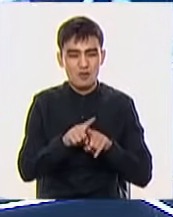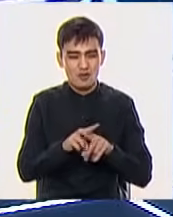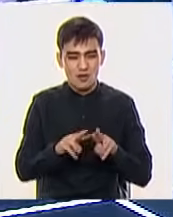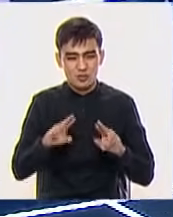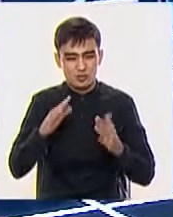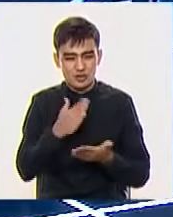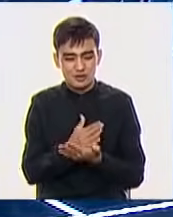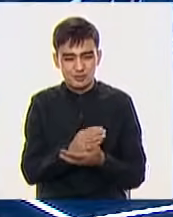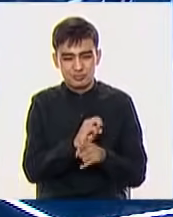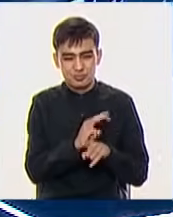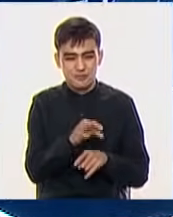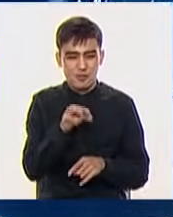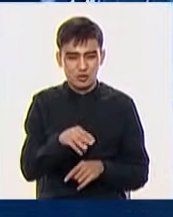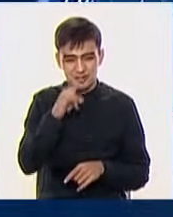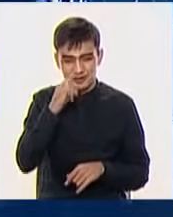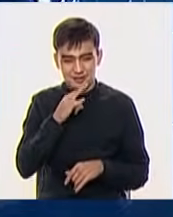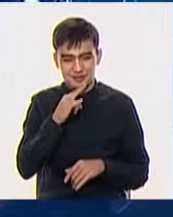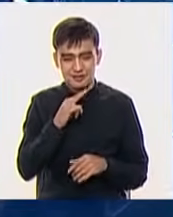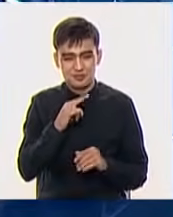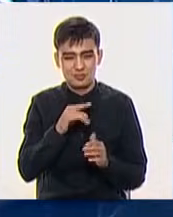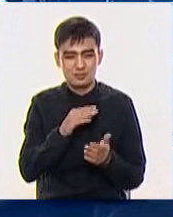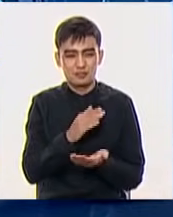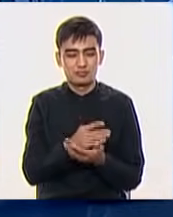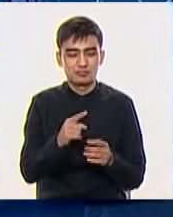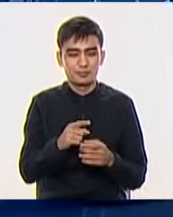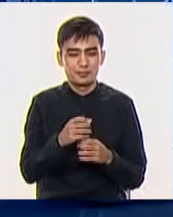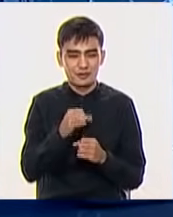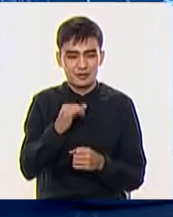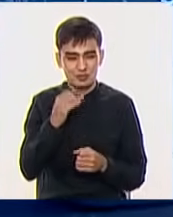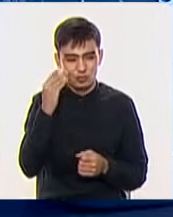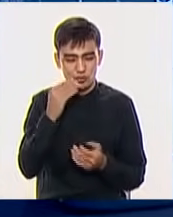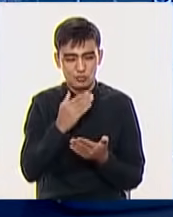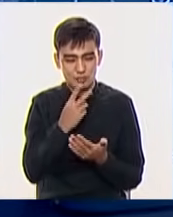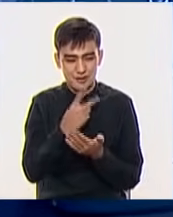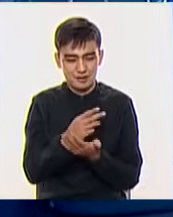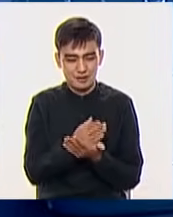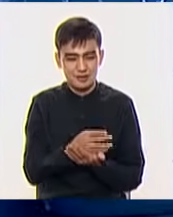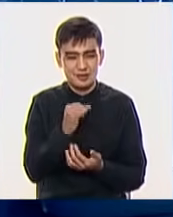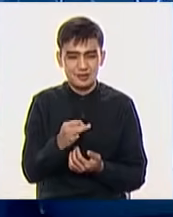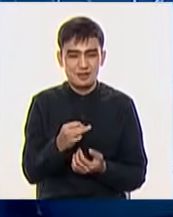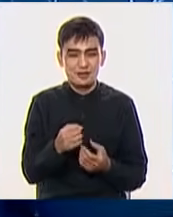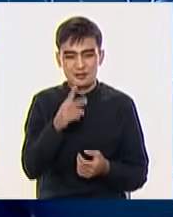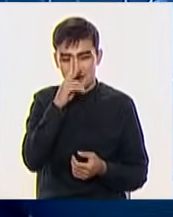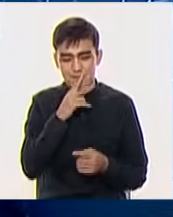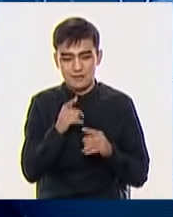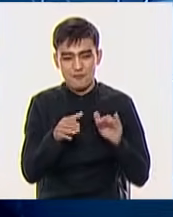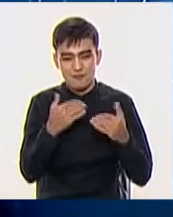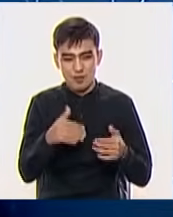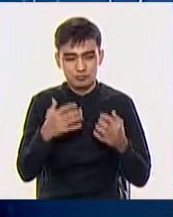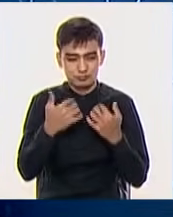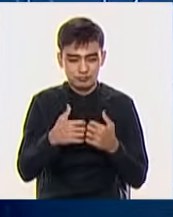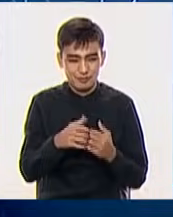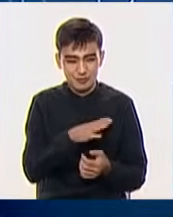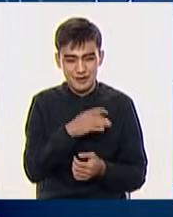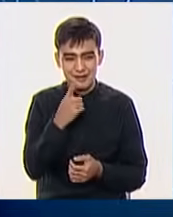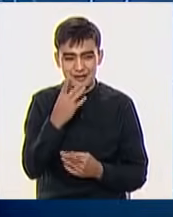ситуация с коронавирусом в Казахстане пошла на спад. Во всяком случае, об этом говорят цифры. Уже почти как два месяца статистика